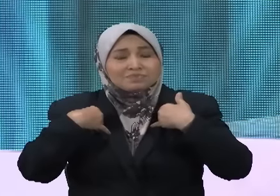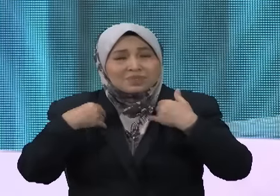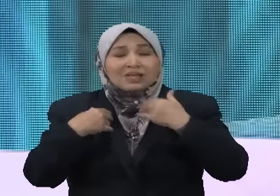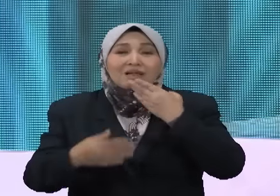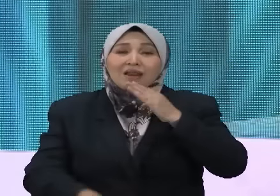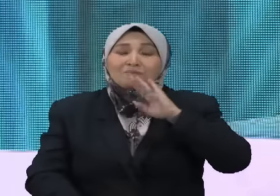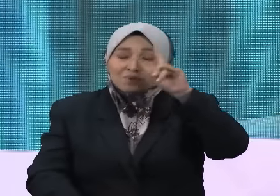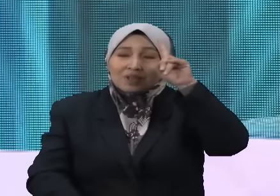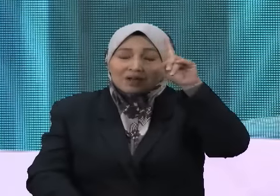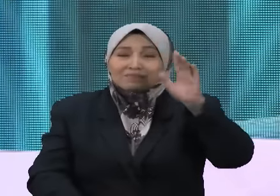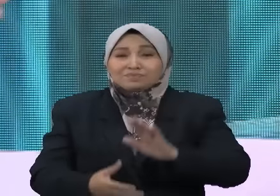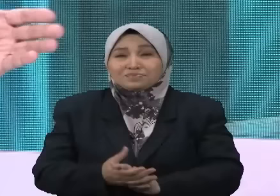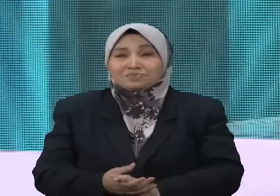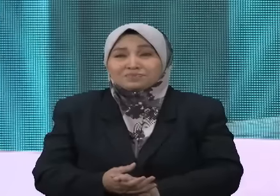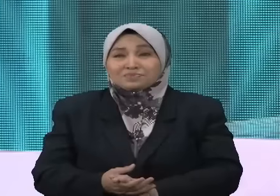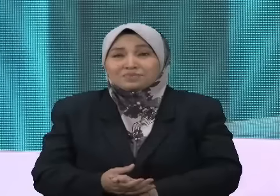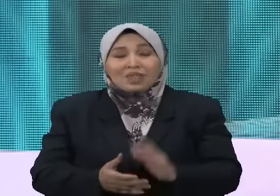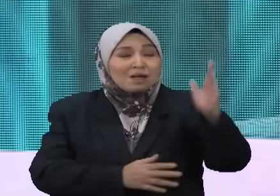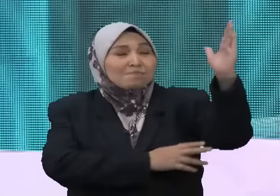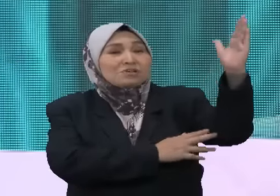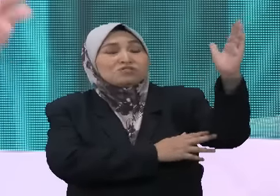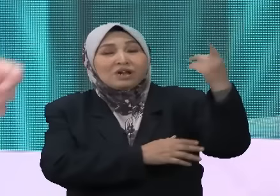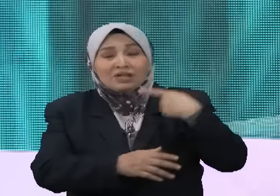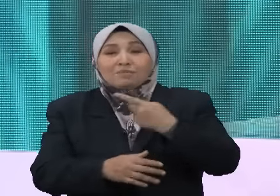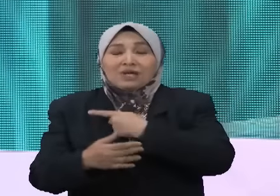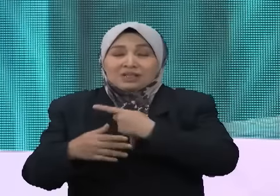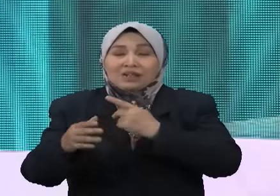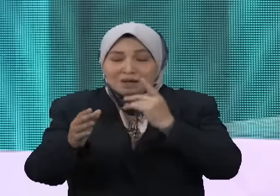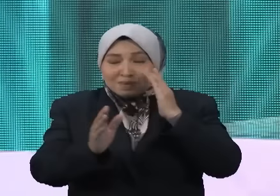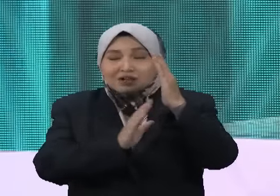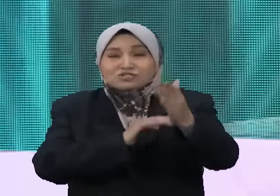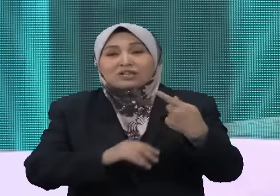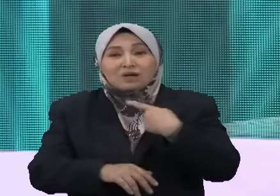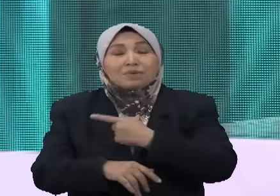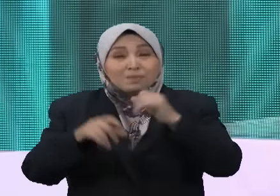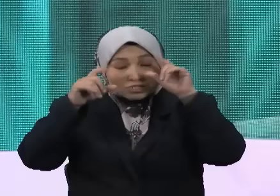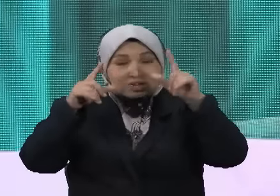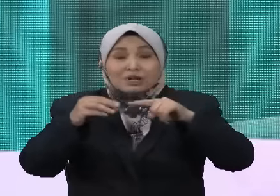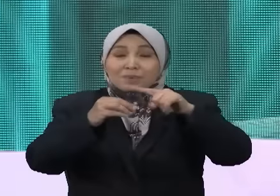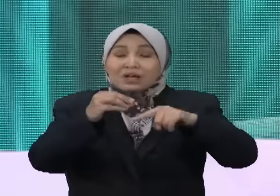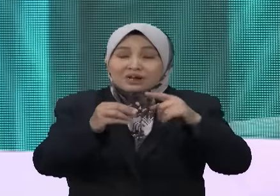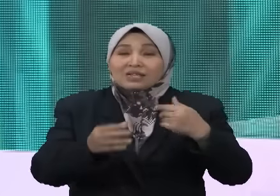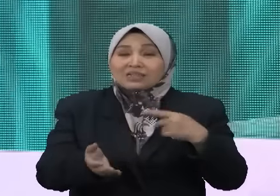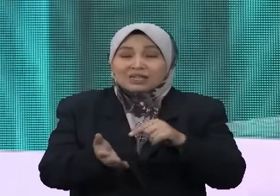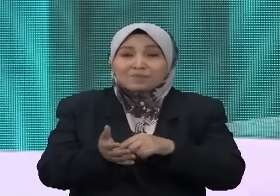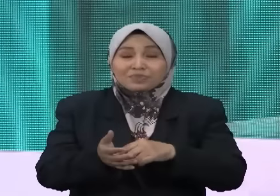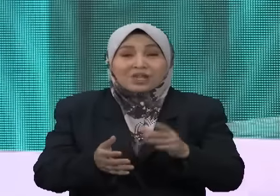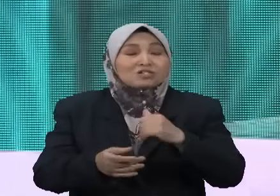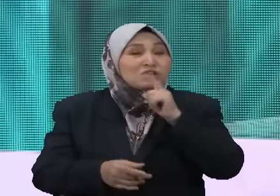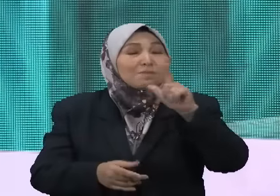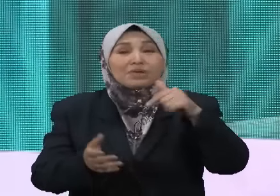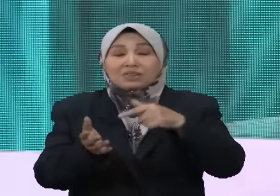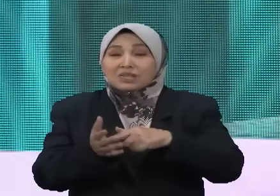alhamdulillah sebab pensyarah-pensyarah kami ada dalam barisan pensyarah masarah kami yang menyedari perkara ini di mana selama